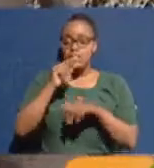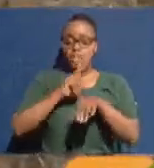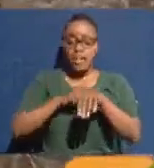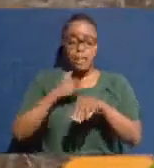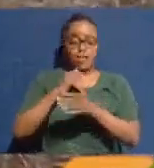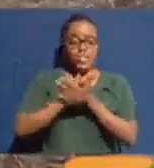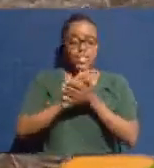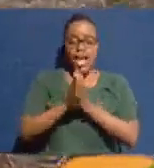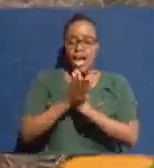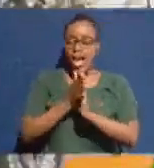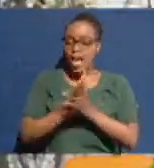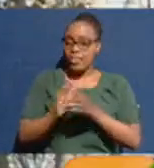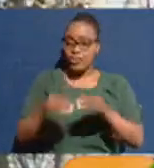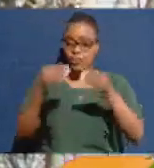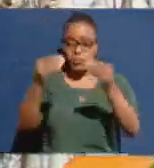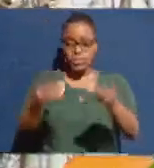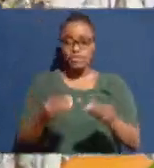left.